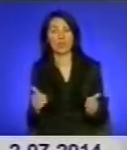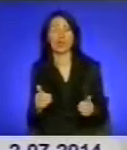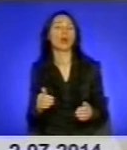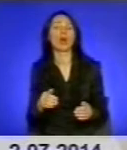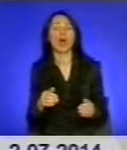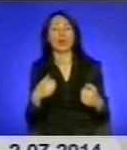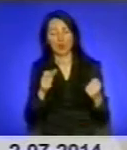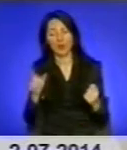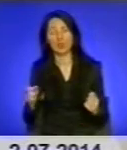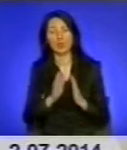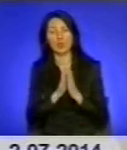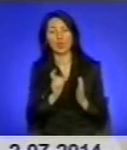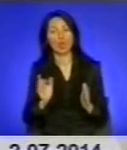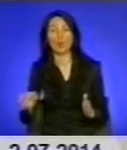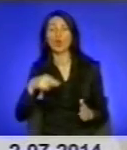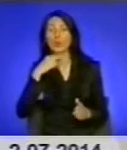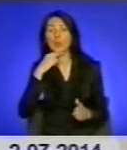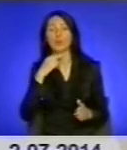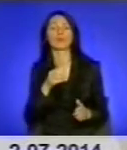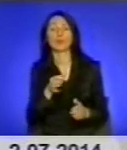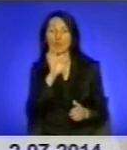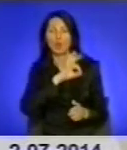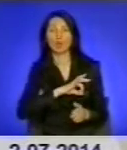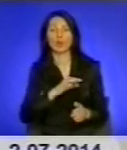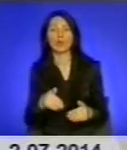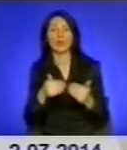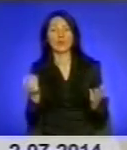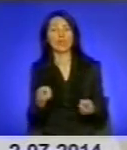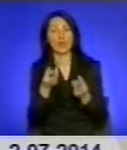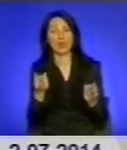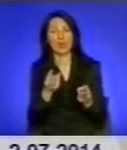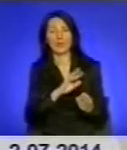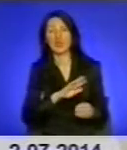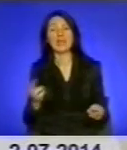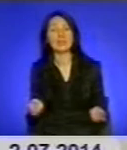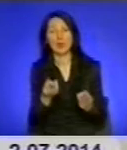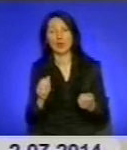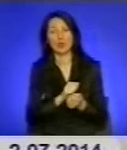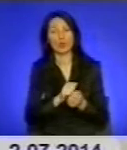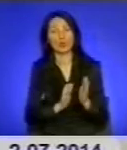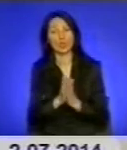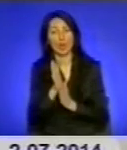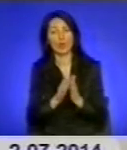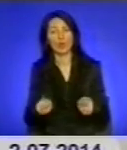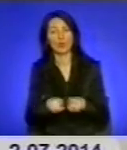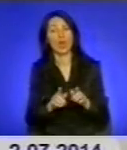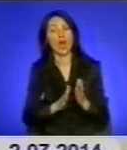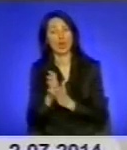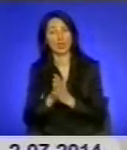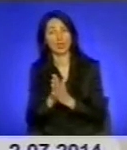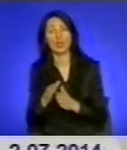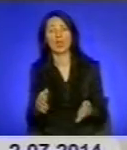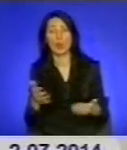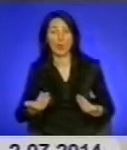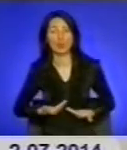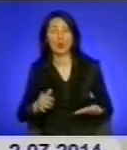громадян бути обережними під час користування відкритим вогнем не спалювати суху траву та рослинні залишки та побутові